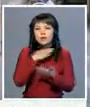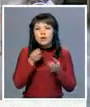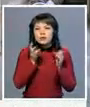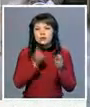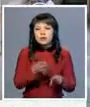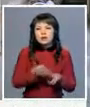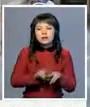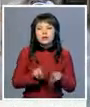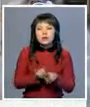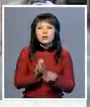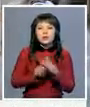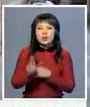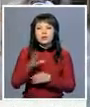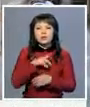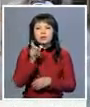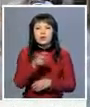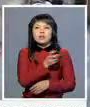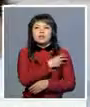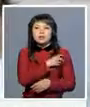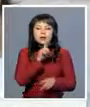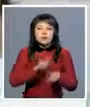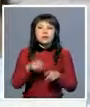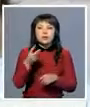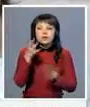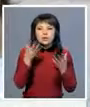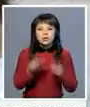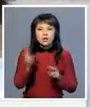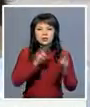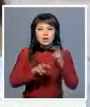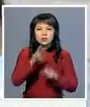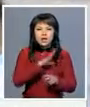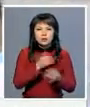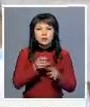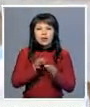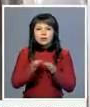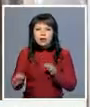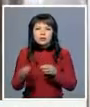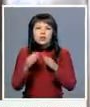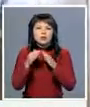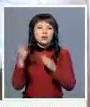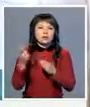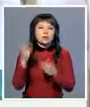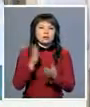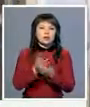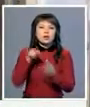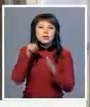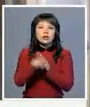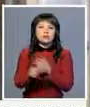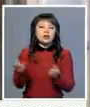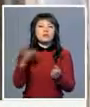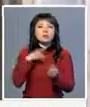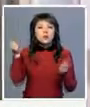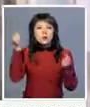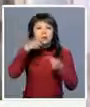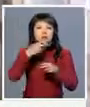тәртіп сақшылары да аяғынан тік тұрып науқасты бірнеше күн іздеді. Тұрғындардың бірі қала шетіндегі иесіз саяжайда жас жігіттің жасырынып